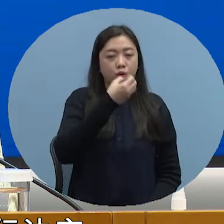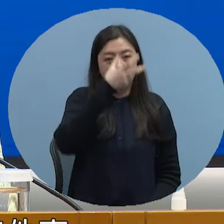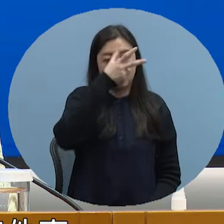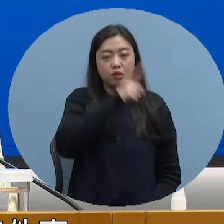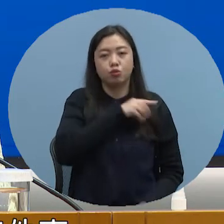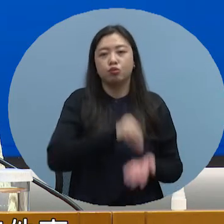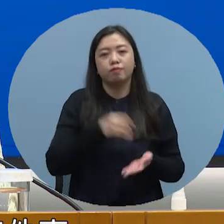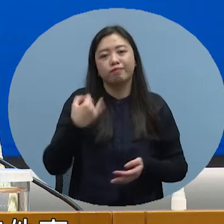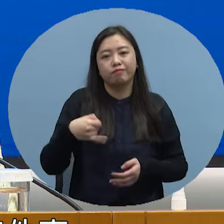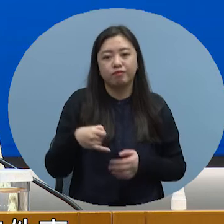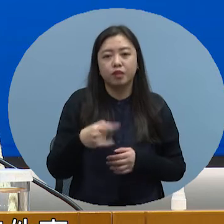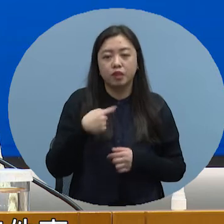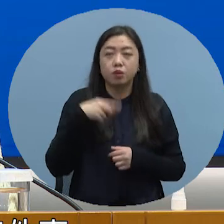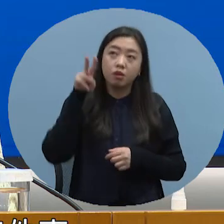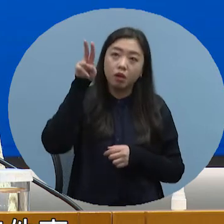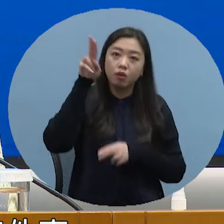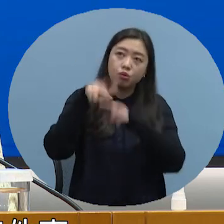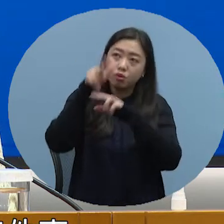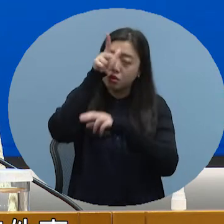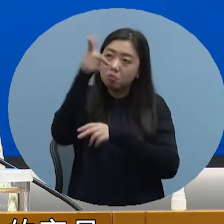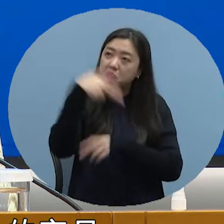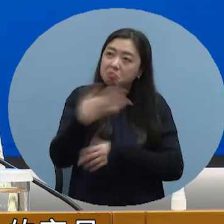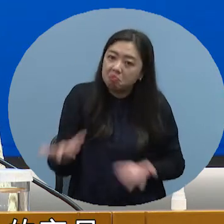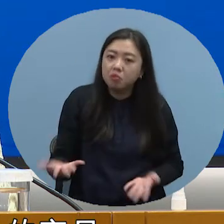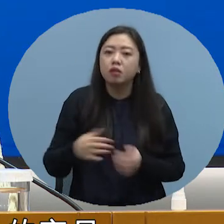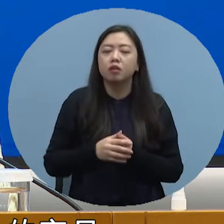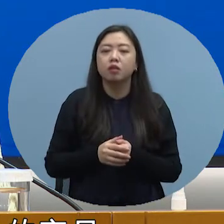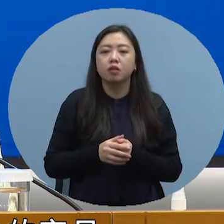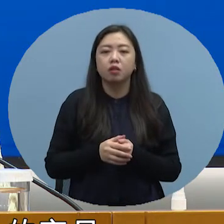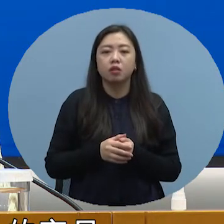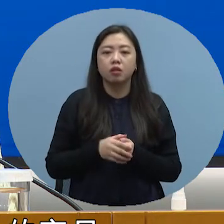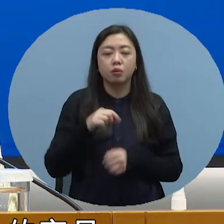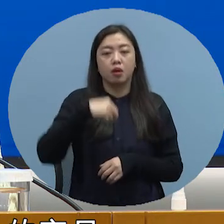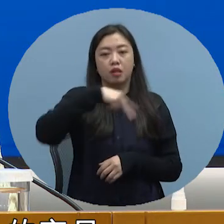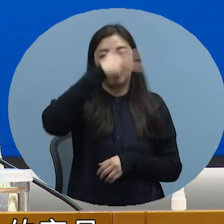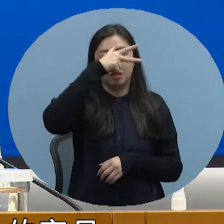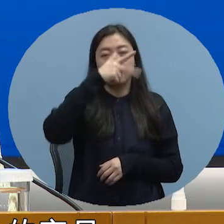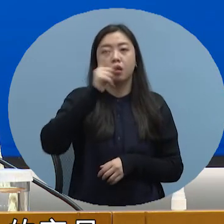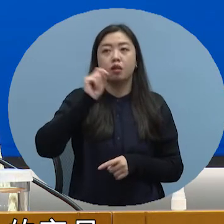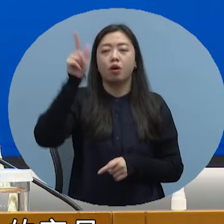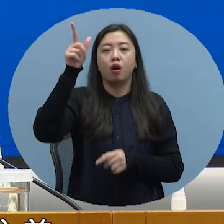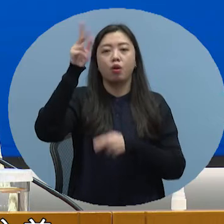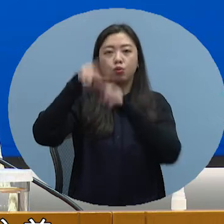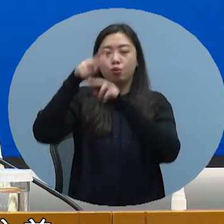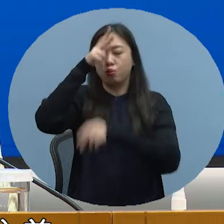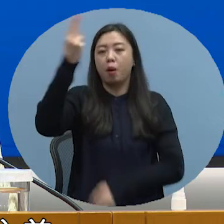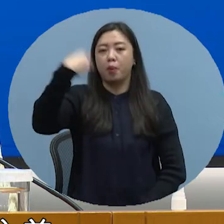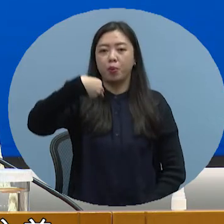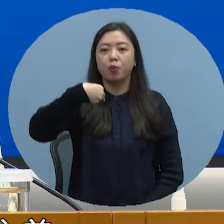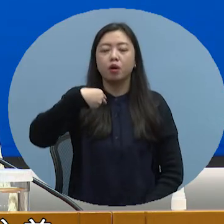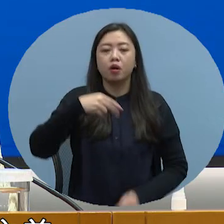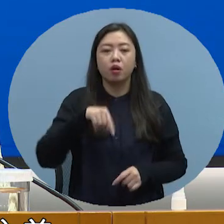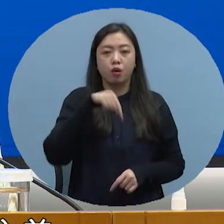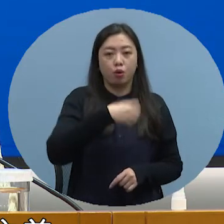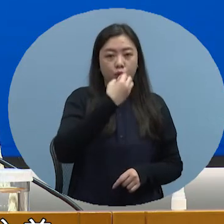的，都要看看中央是怎樣看這件事，因為行政長官是中央任命的官員，而特區